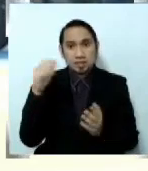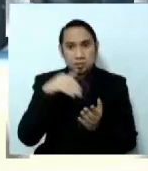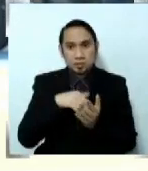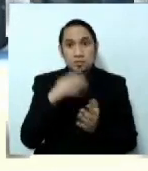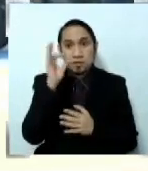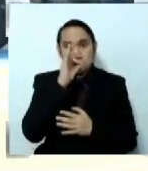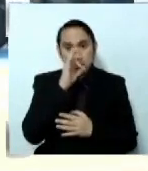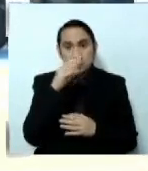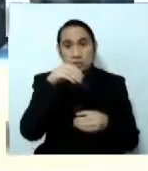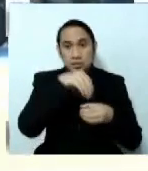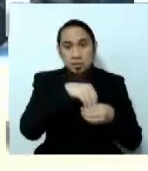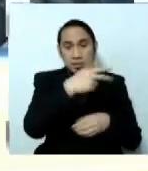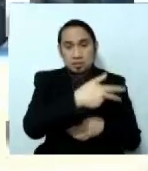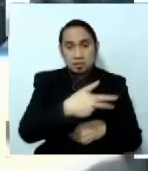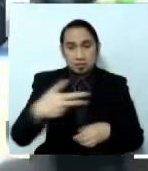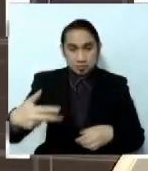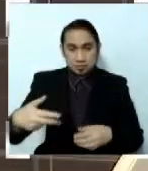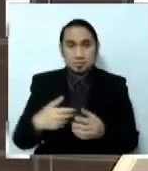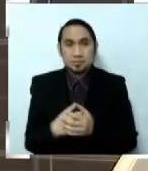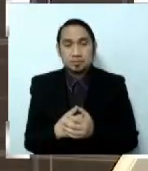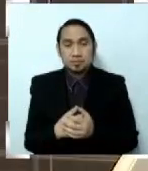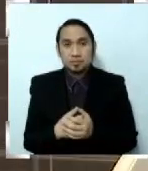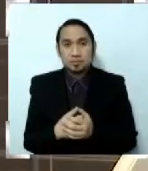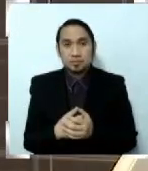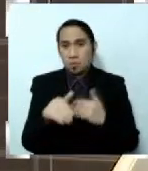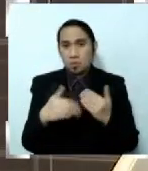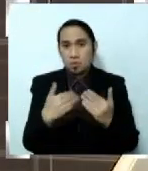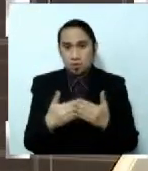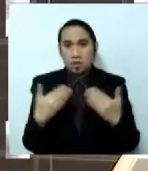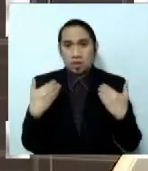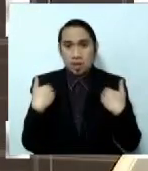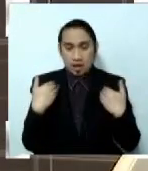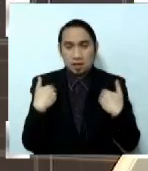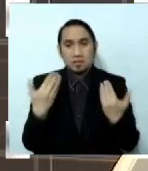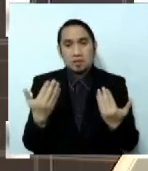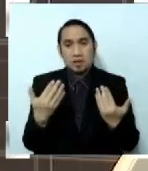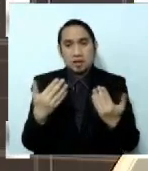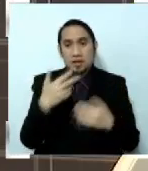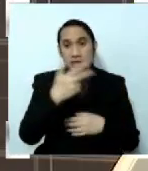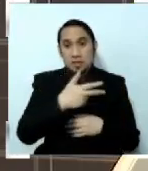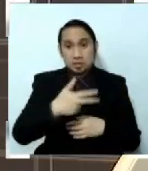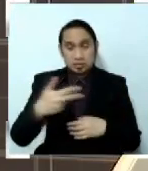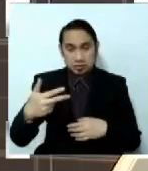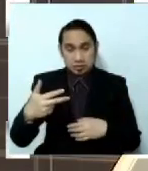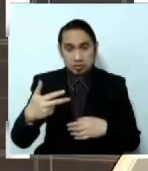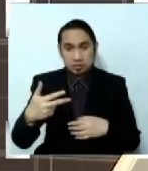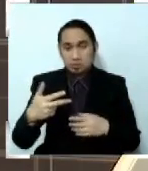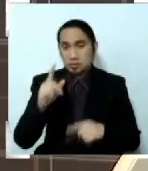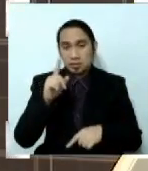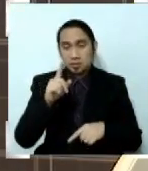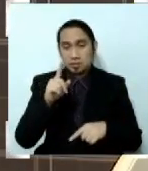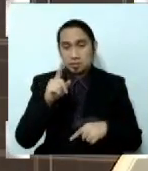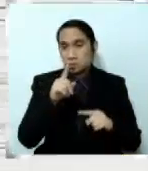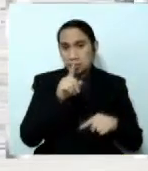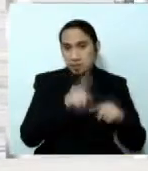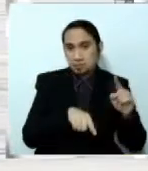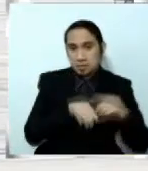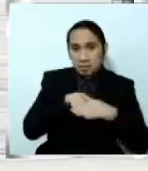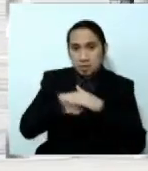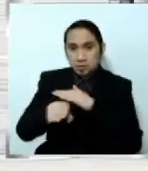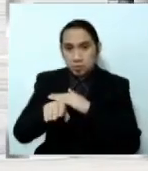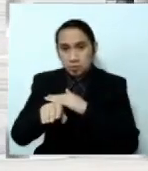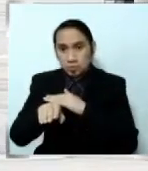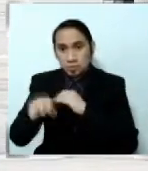na merong travel history sa Indonesia within the last 14 days ay hindi po papapasukin sa Pilipinas. Yung